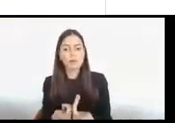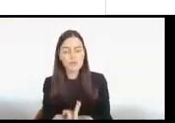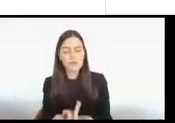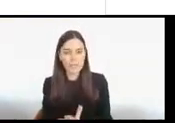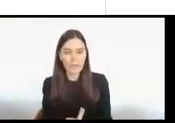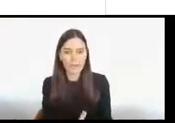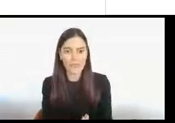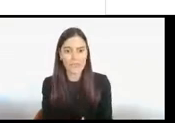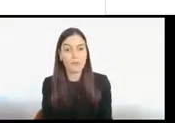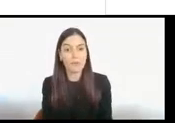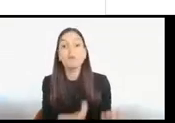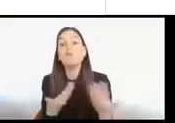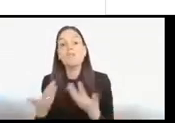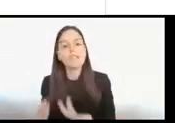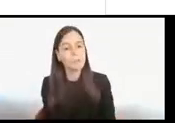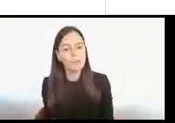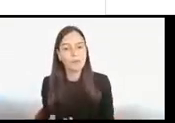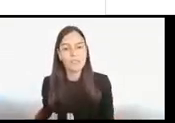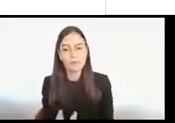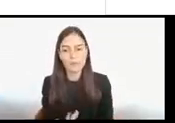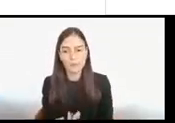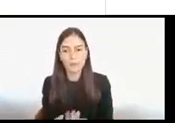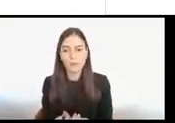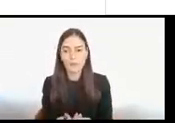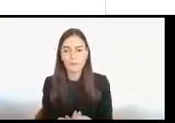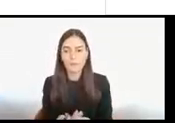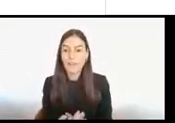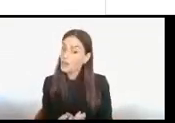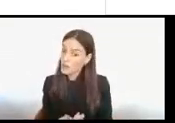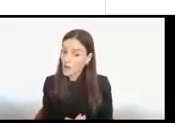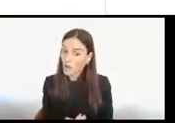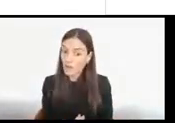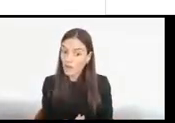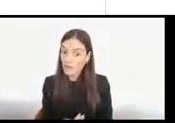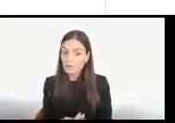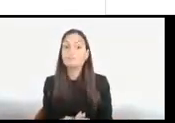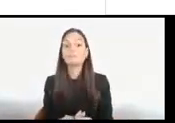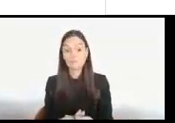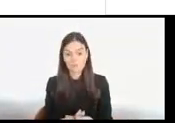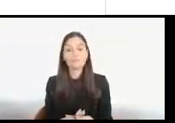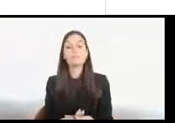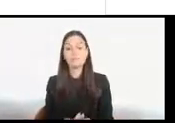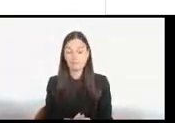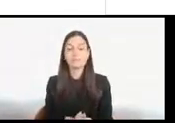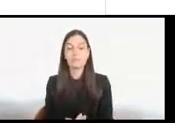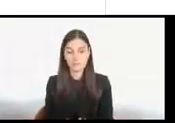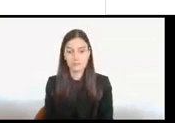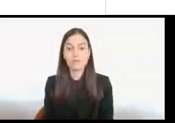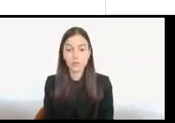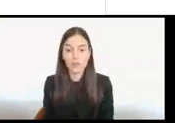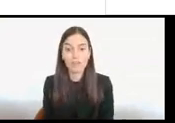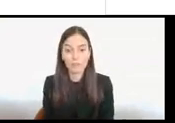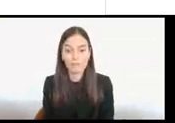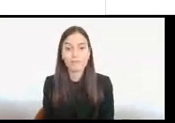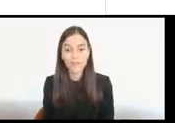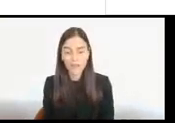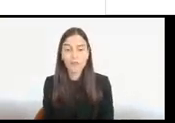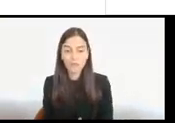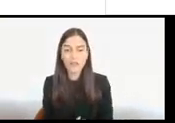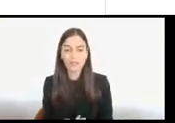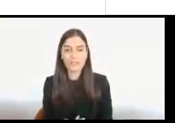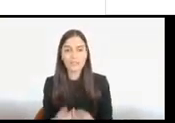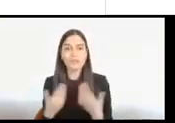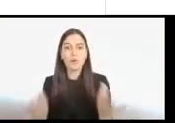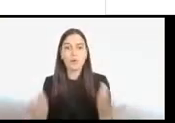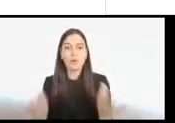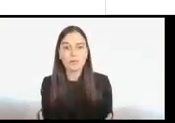pour souscrire des parts de SCPI ou des capitaux disponibles. On peut souscrire un prêt immobilier pour de la pierre papier.